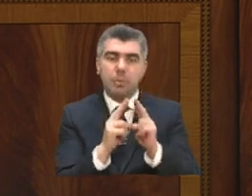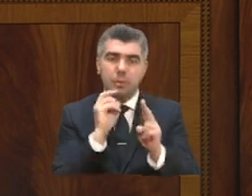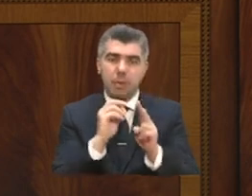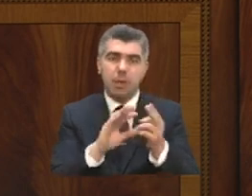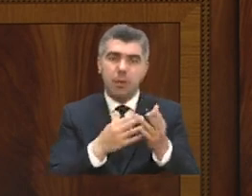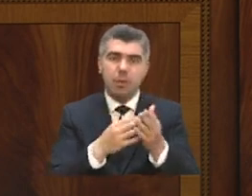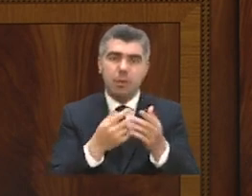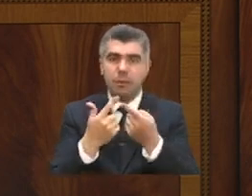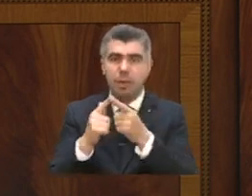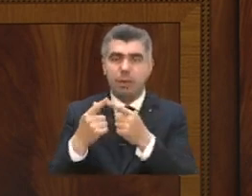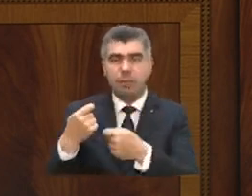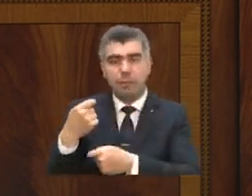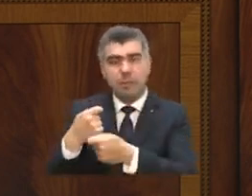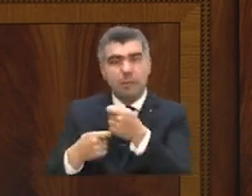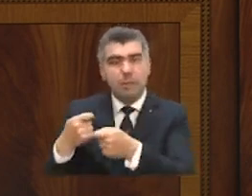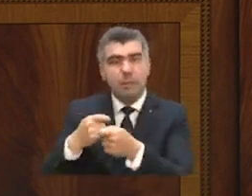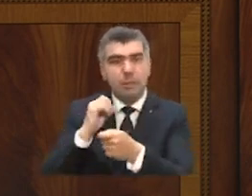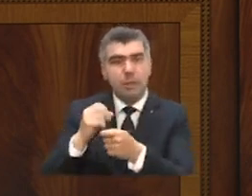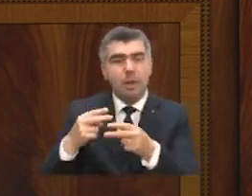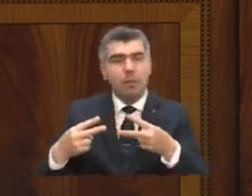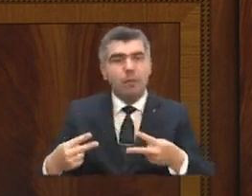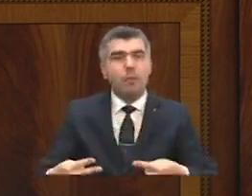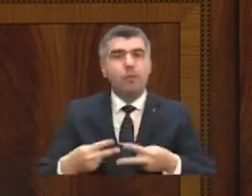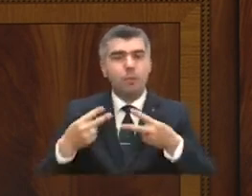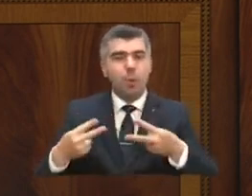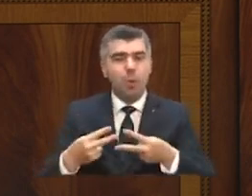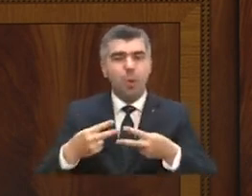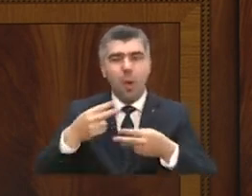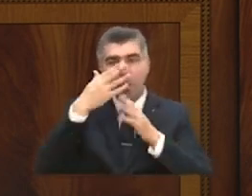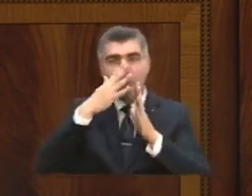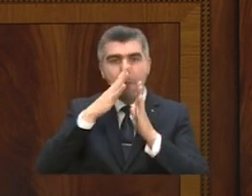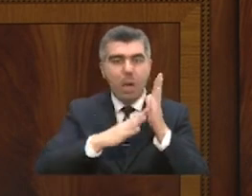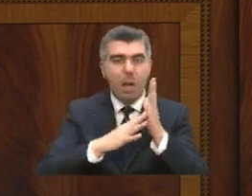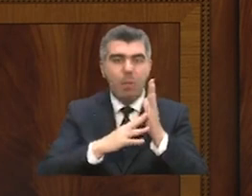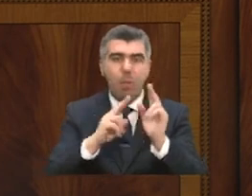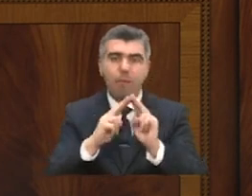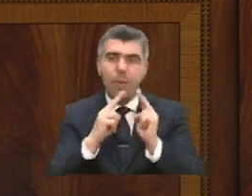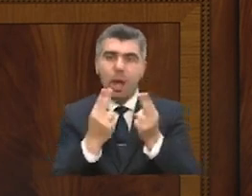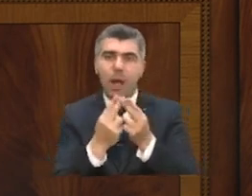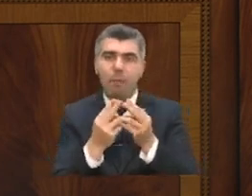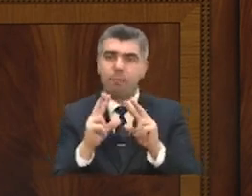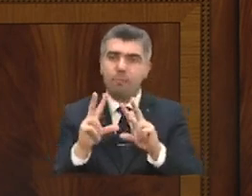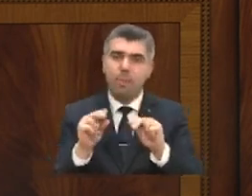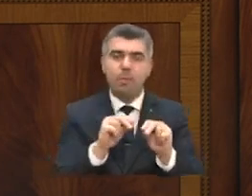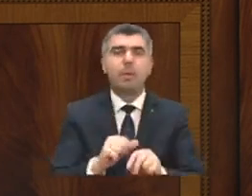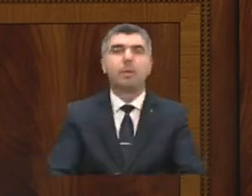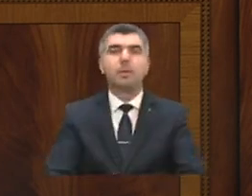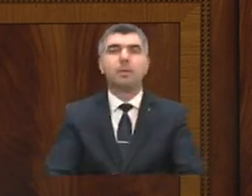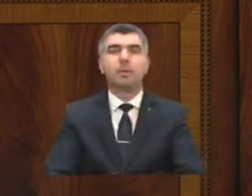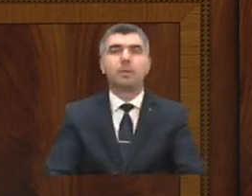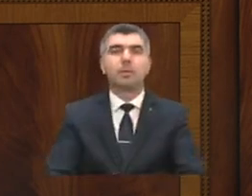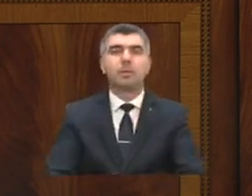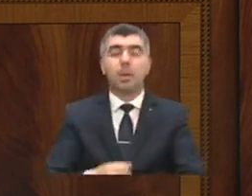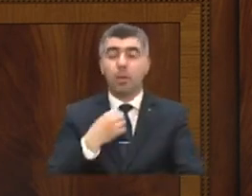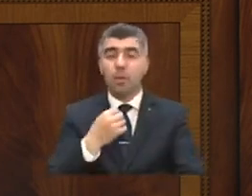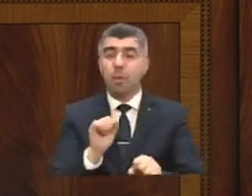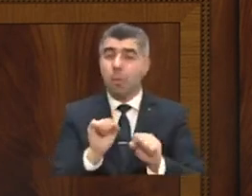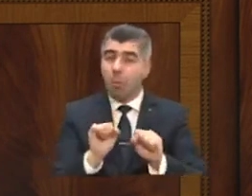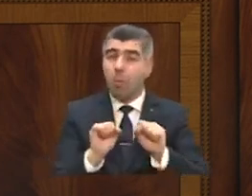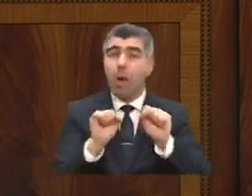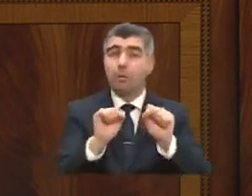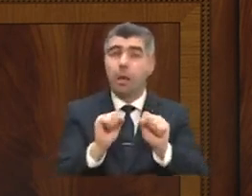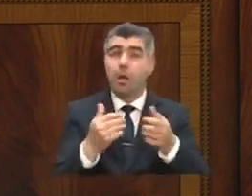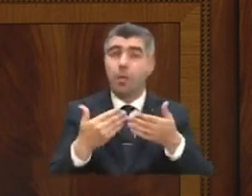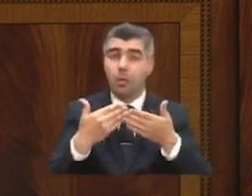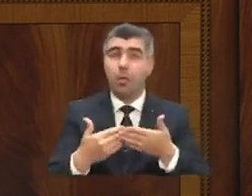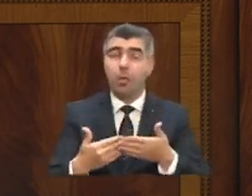على حد سواء في السوق الداخلي والدولي. وذلك أننا نواجه اليوم